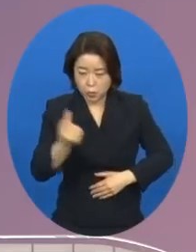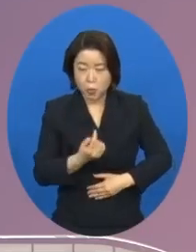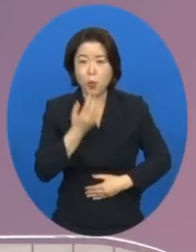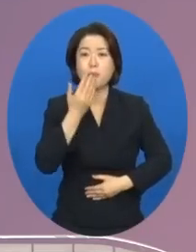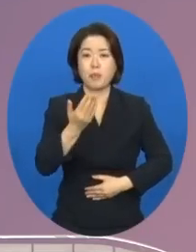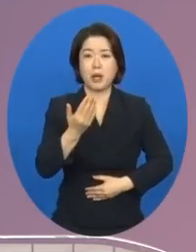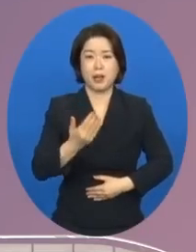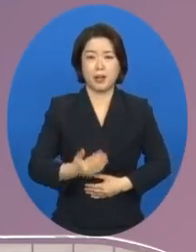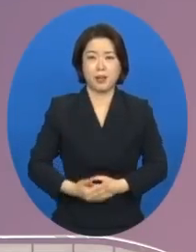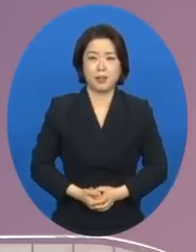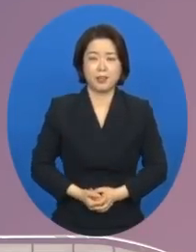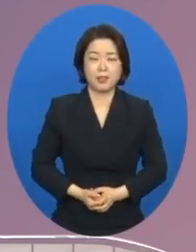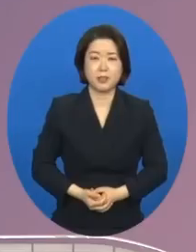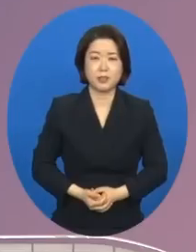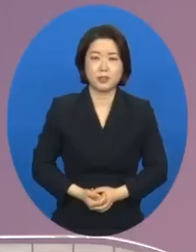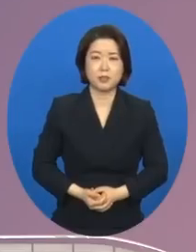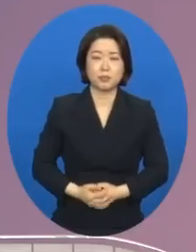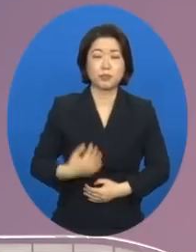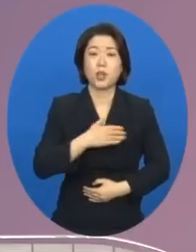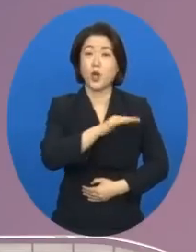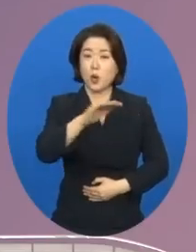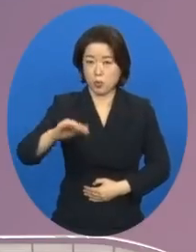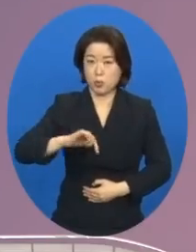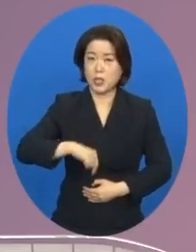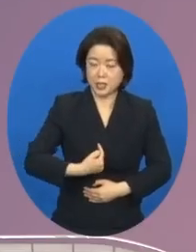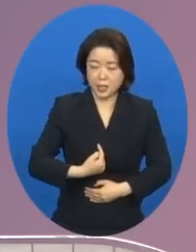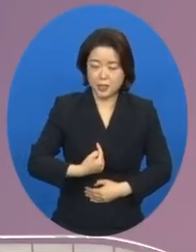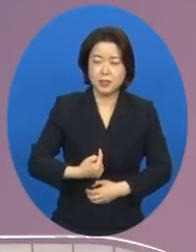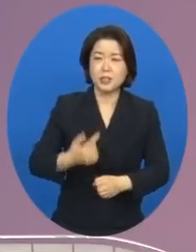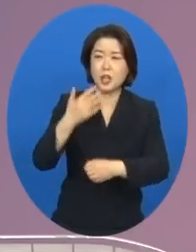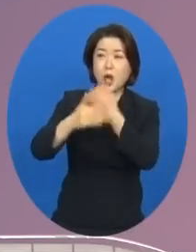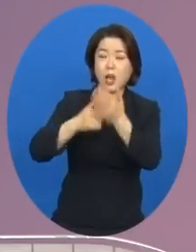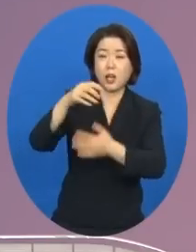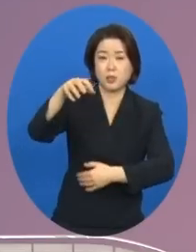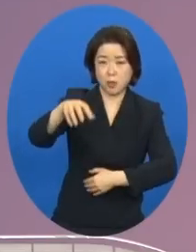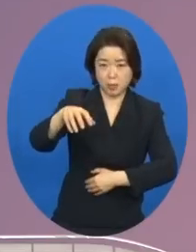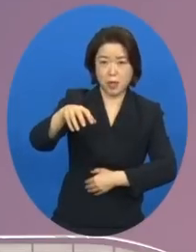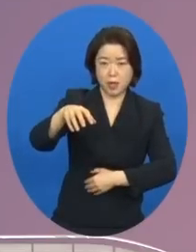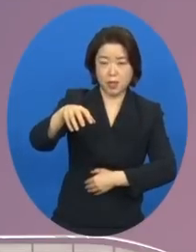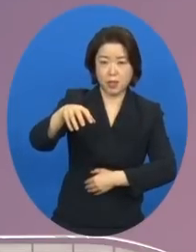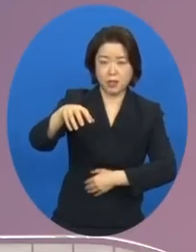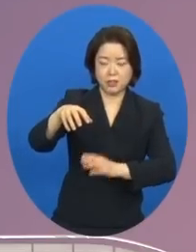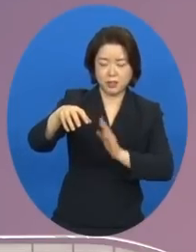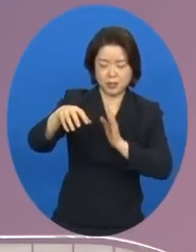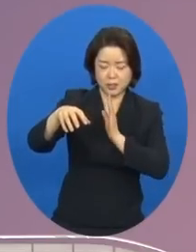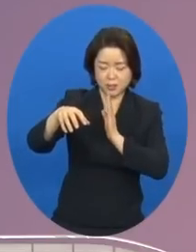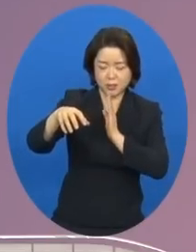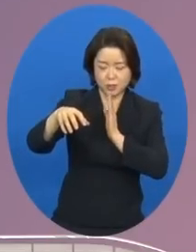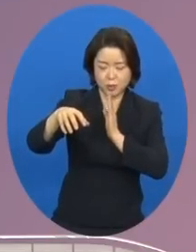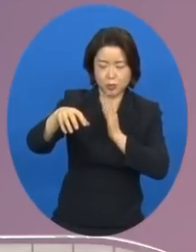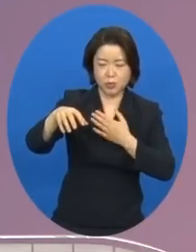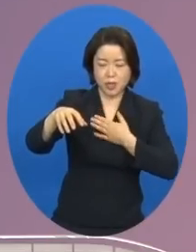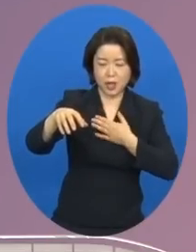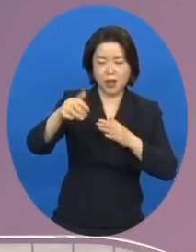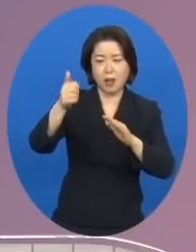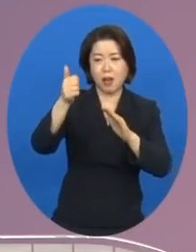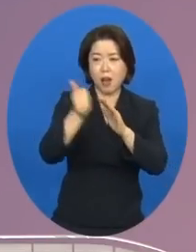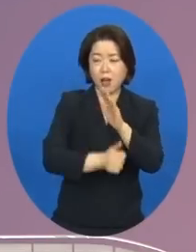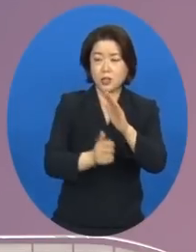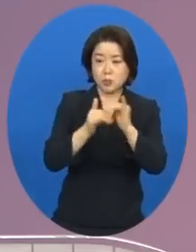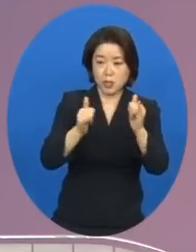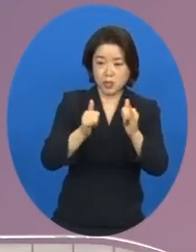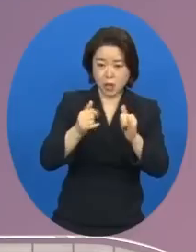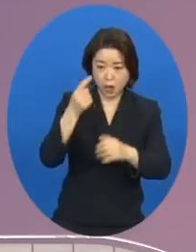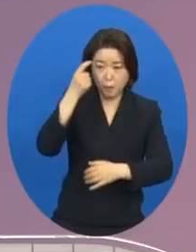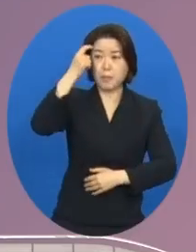때문입니다. 우리 자신이 하나님 앞에 진정으로 내가 실패자라는 사실을